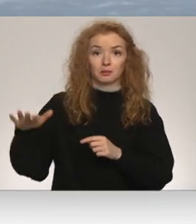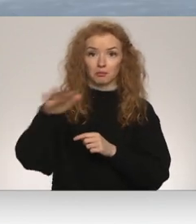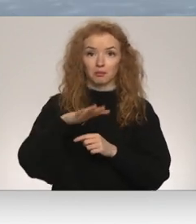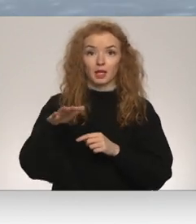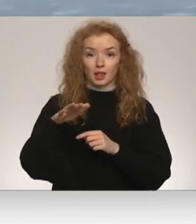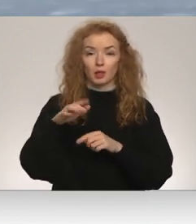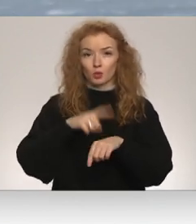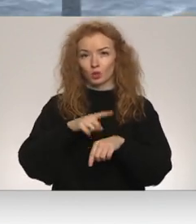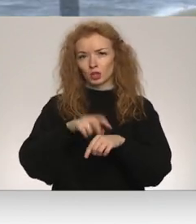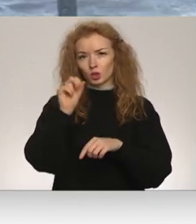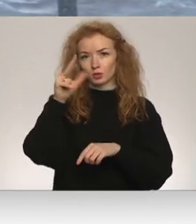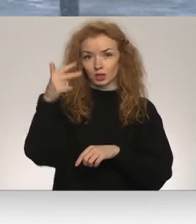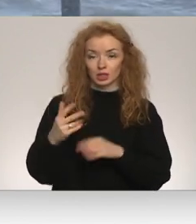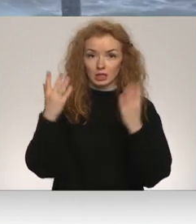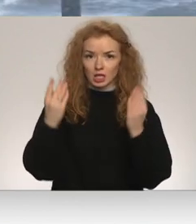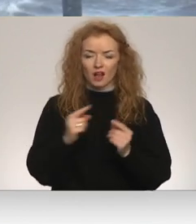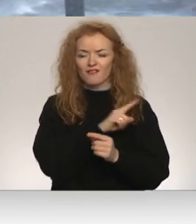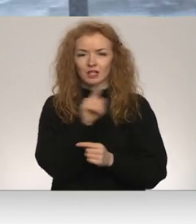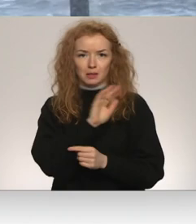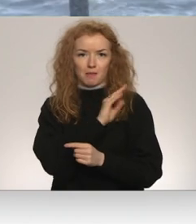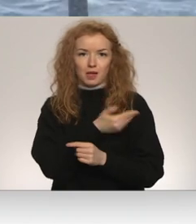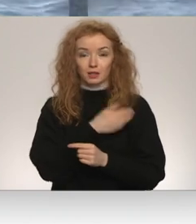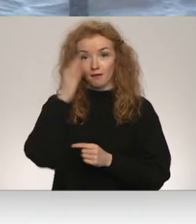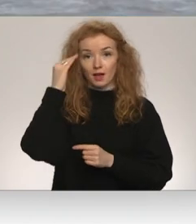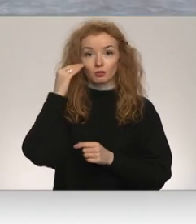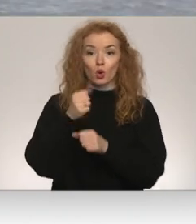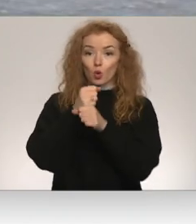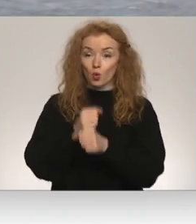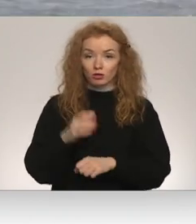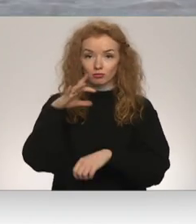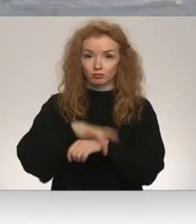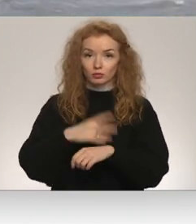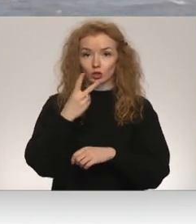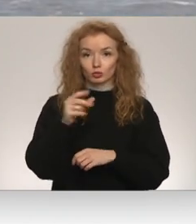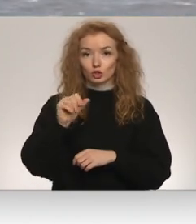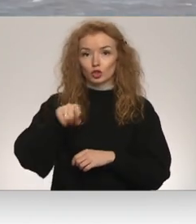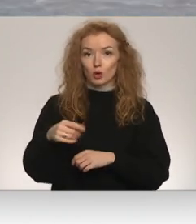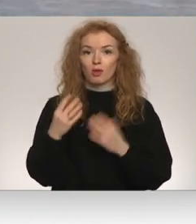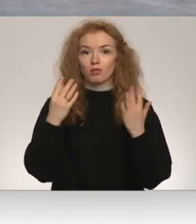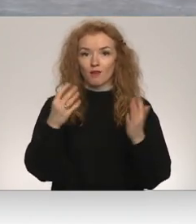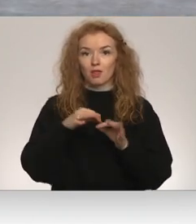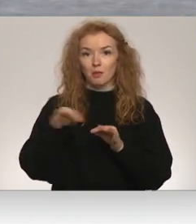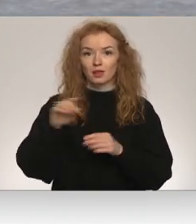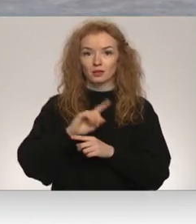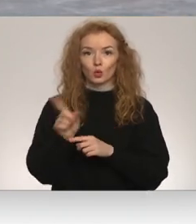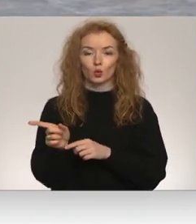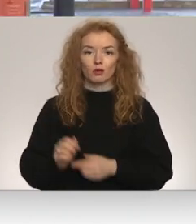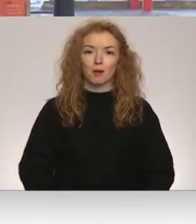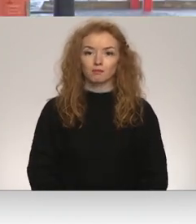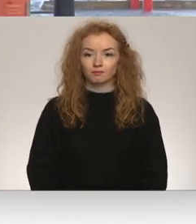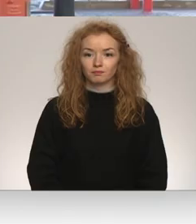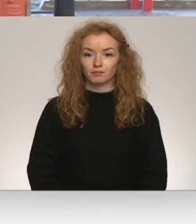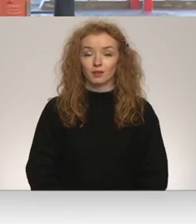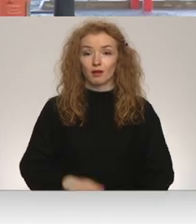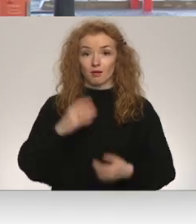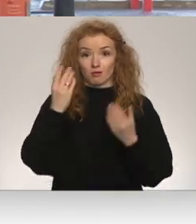sasniedz 12:30 dienā. Ventspils ostā konstatēti 26,9 metri sekundē. Dienās, kad